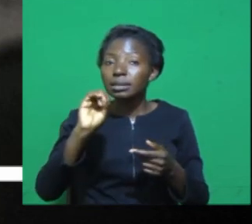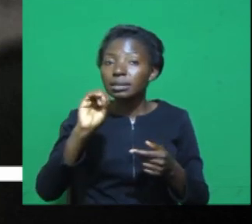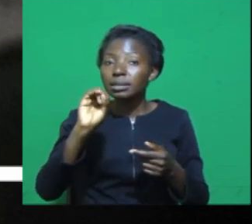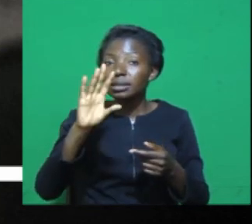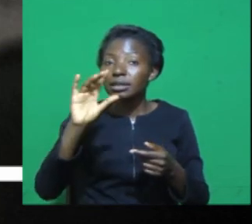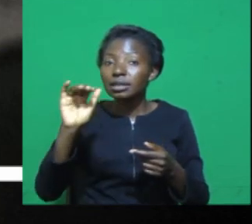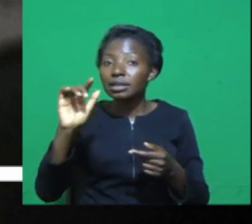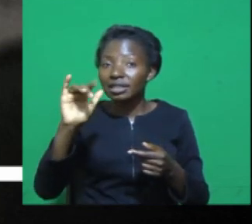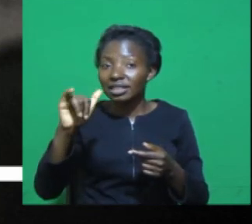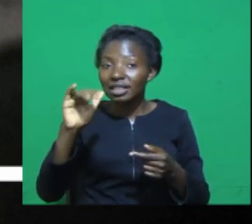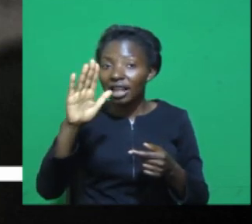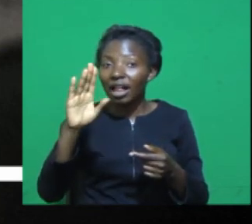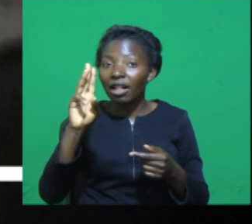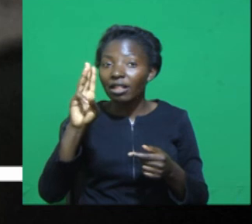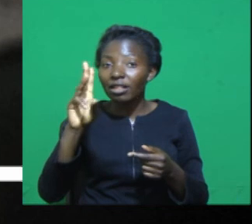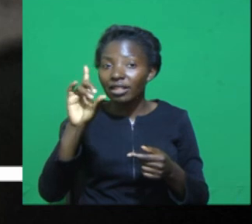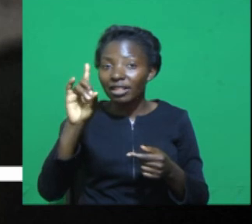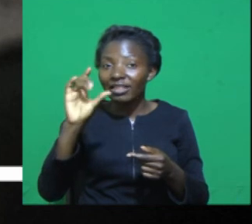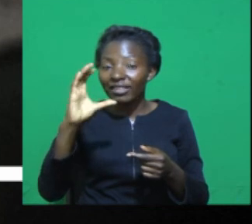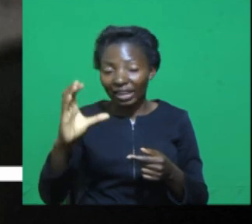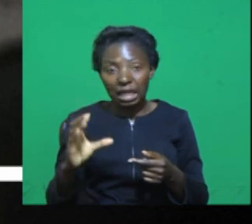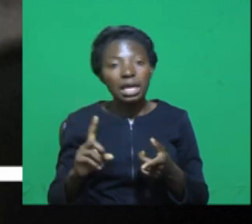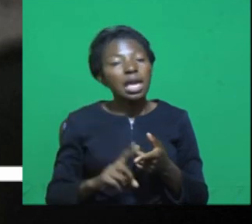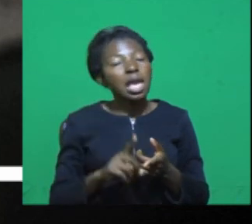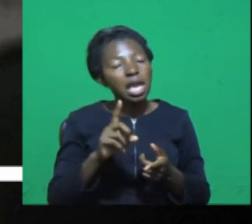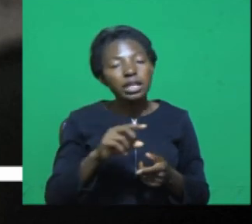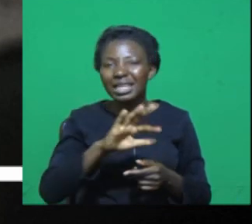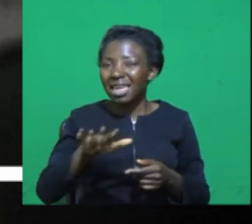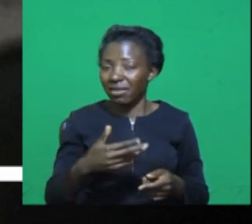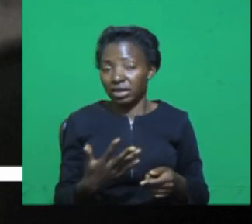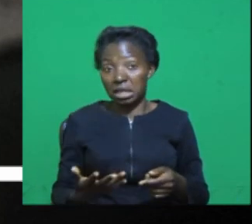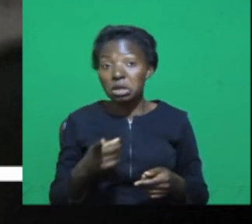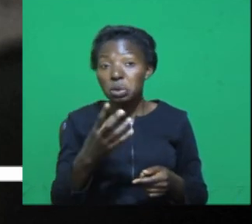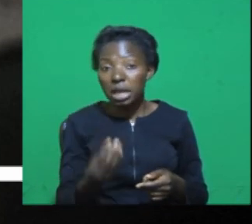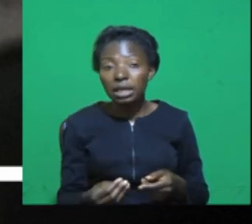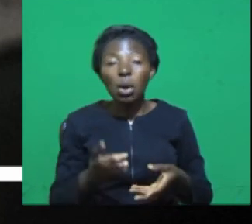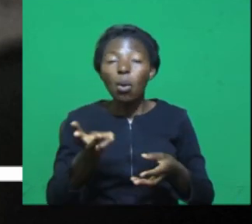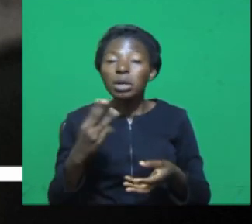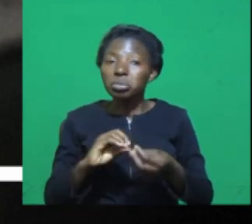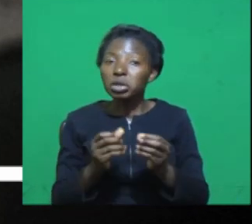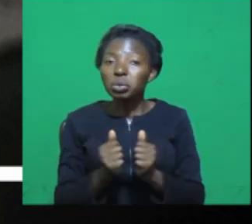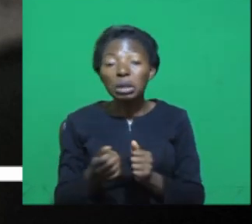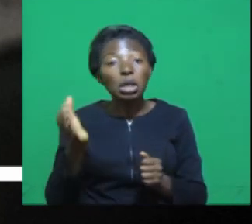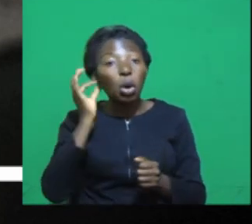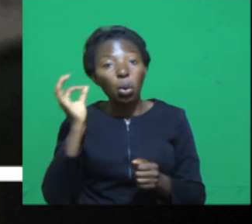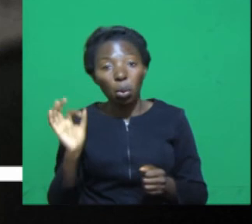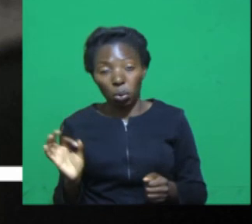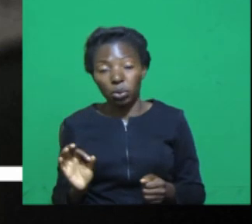nesmaragidhino nekarubhunguri. Ngoma dzako nenyere dzako dzakanga dzakaitwa nendarama mukati